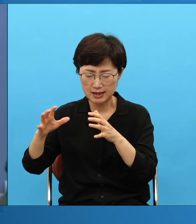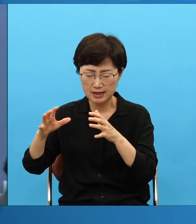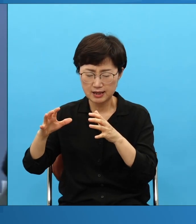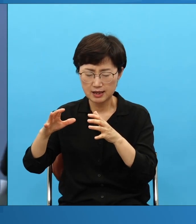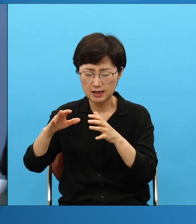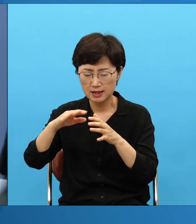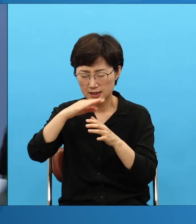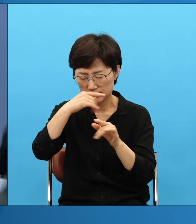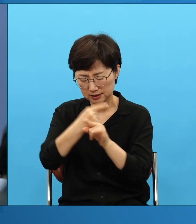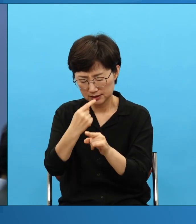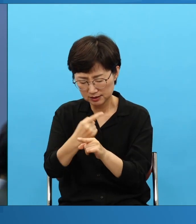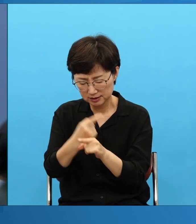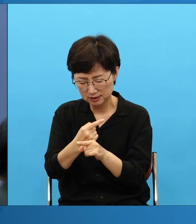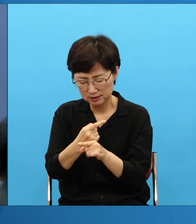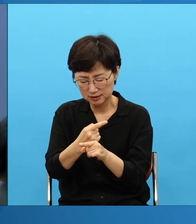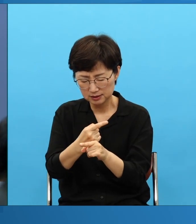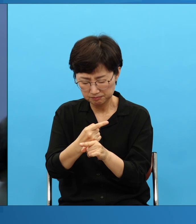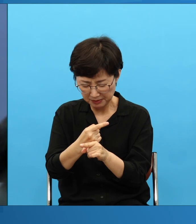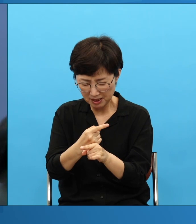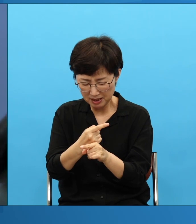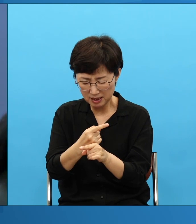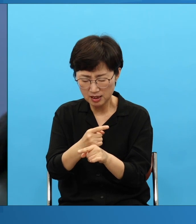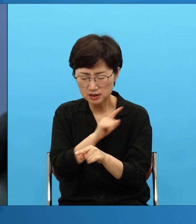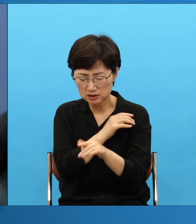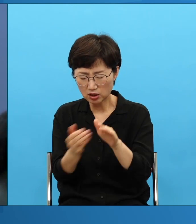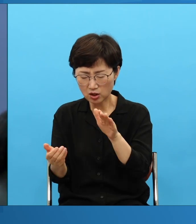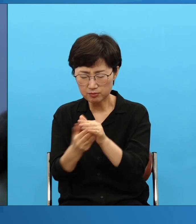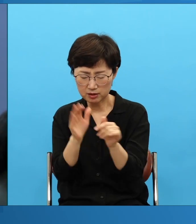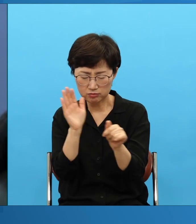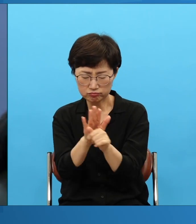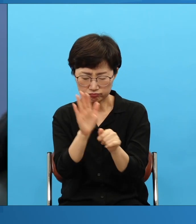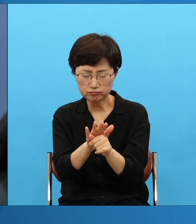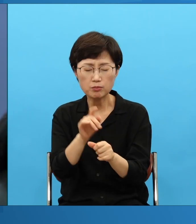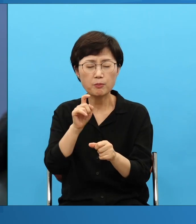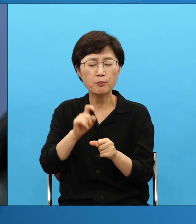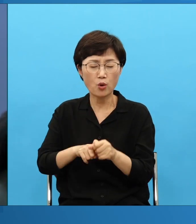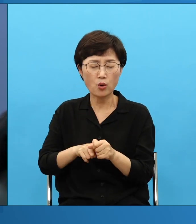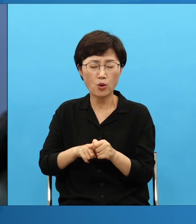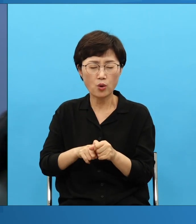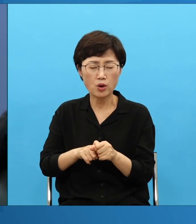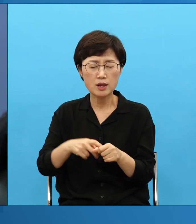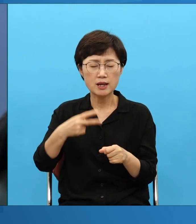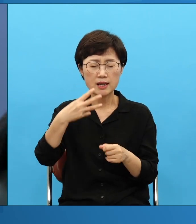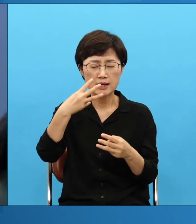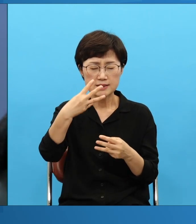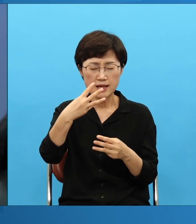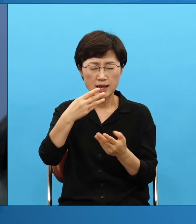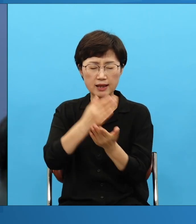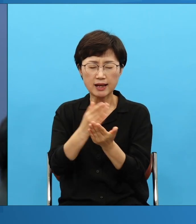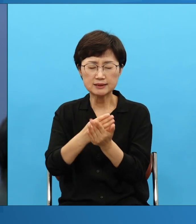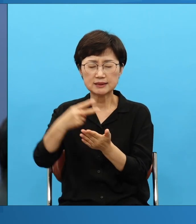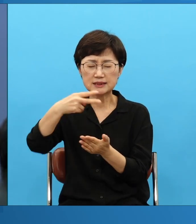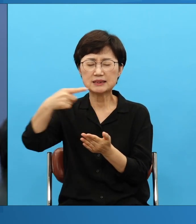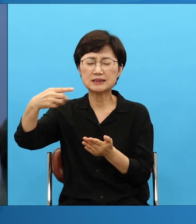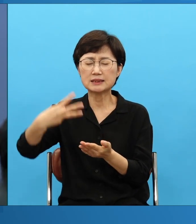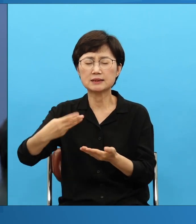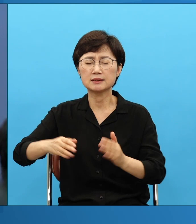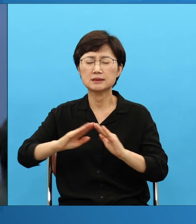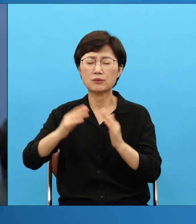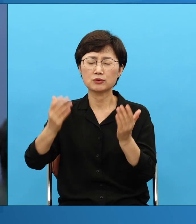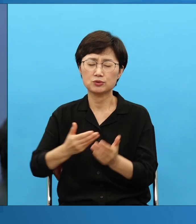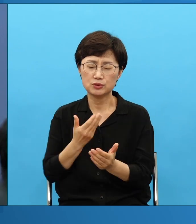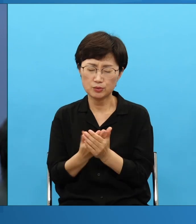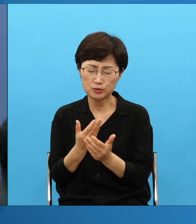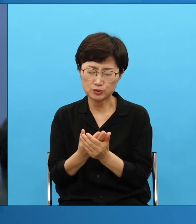치유하는 서민 만드는 세 가지 뜰을 만들게 해 주옵소서. May we be able to really establish the 3 courtyards in the spiritual summit to save all